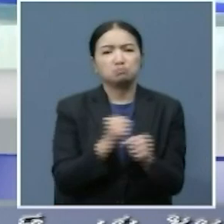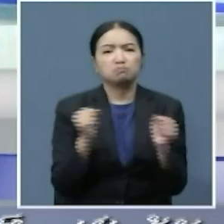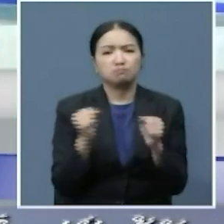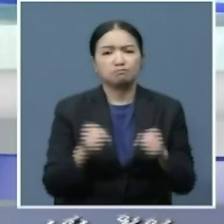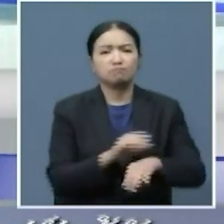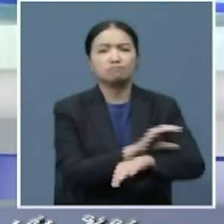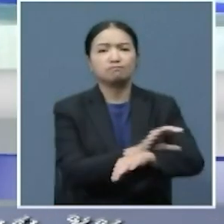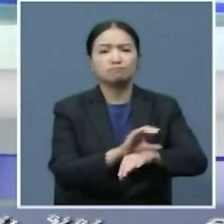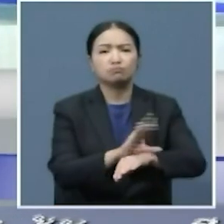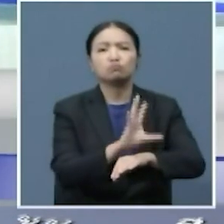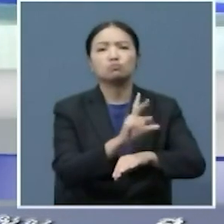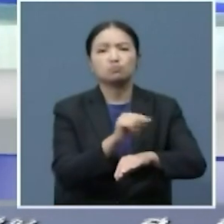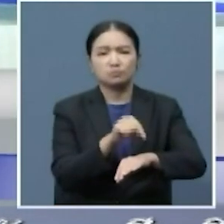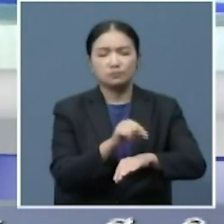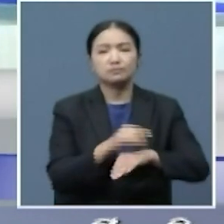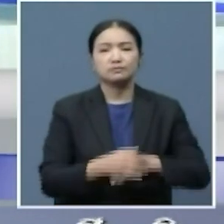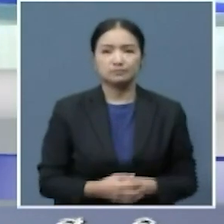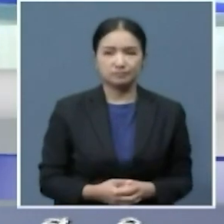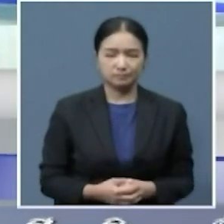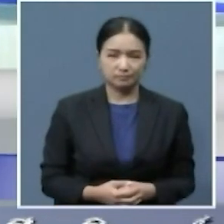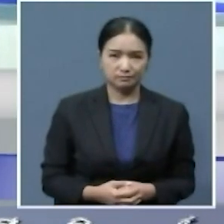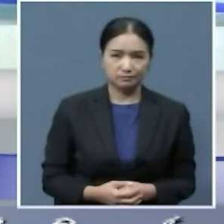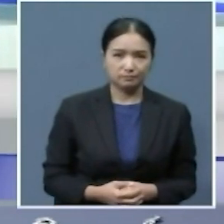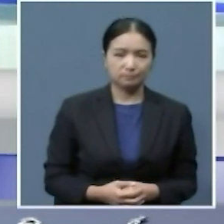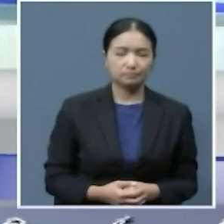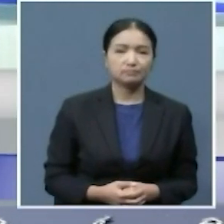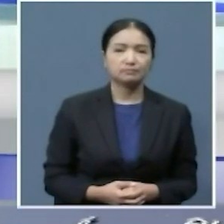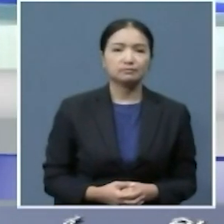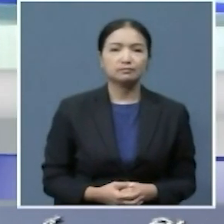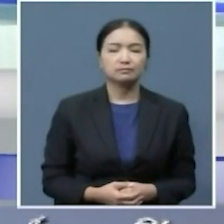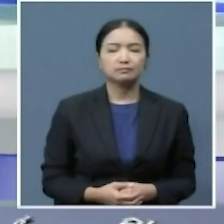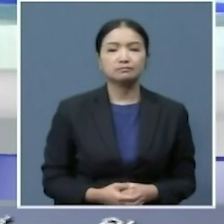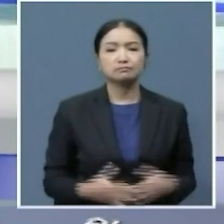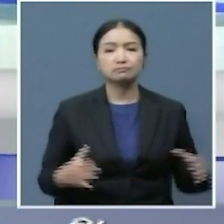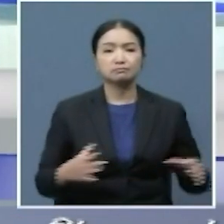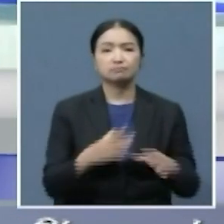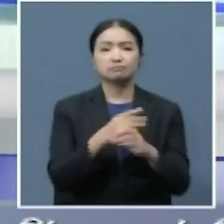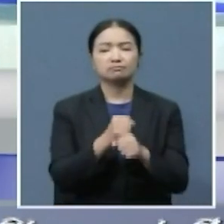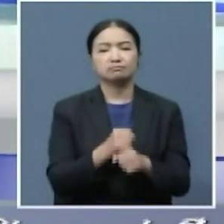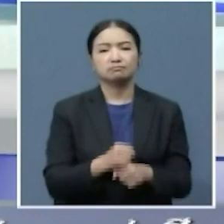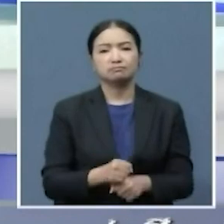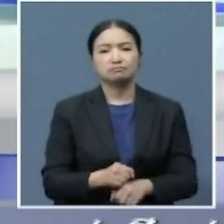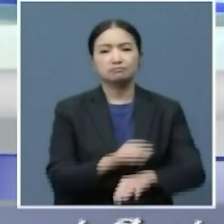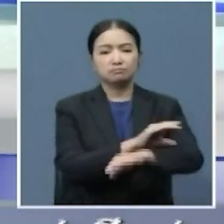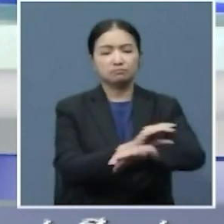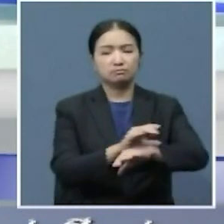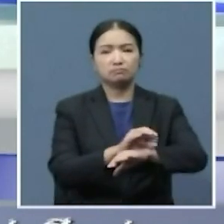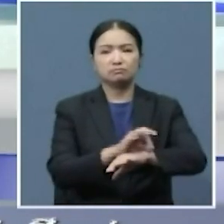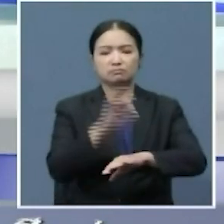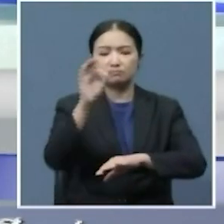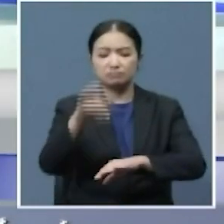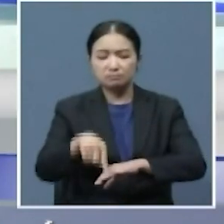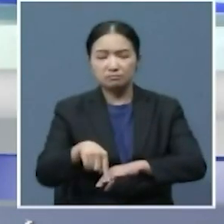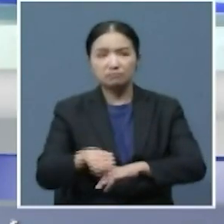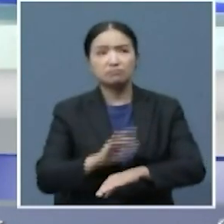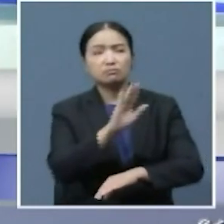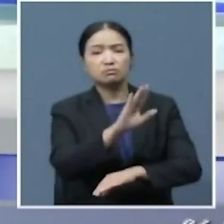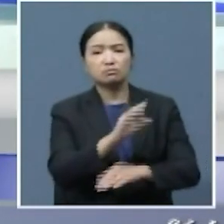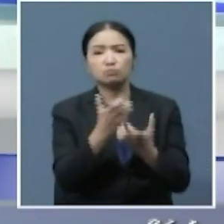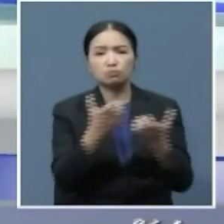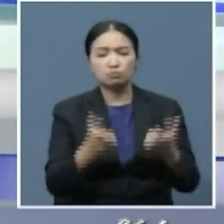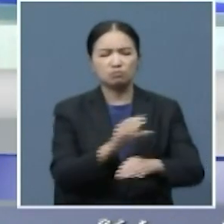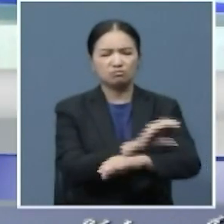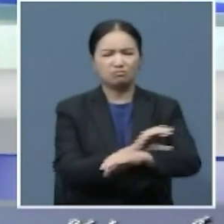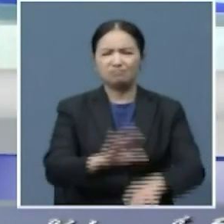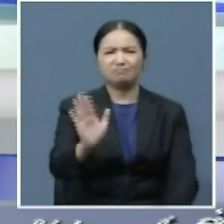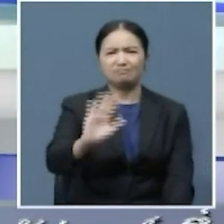ากผู้รับสัมปทานโครงการรถไฟฟ้ามหานครสายสีชมพูนะคะสรุปว่าชิ้นส่วนที่ตกลงมาไม่ใช่ชิ้นส่วนของอุปกรณ์ร